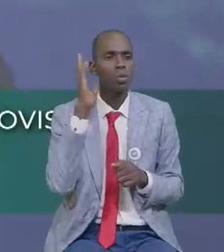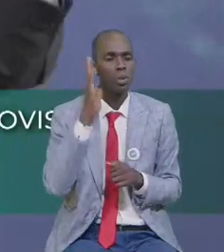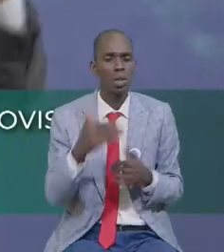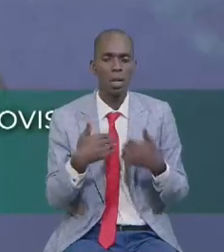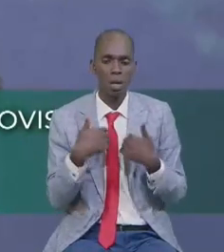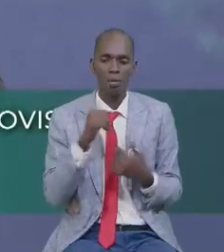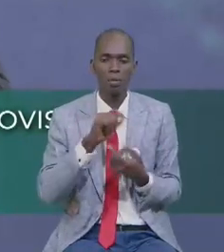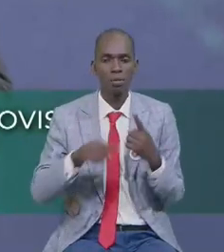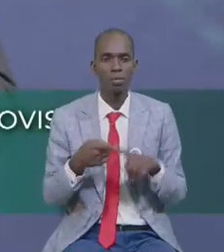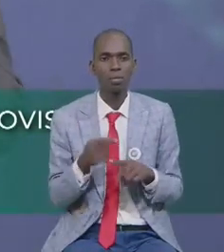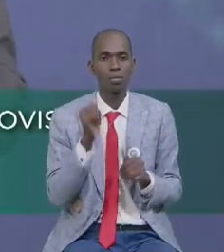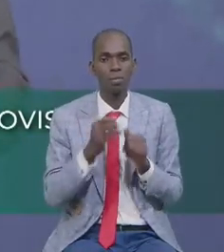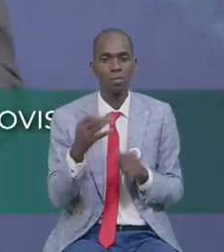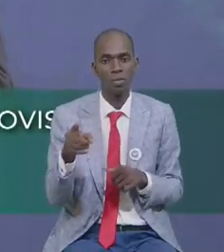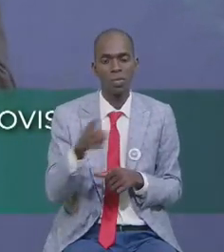a un ami,